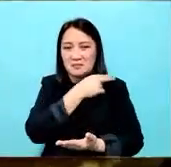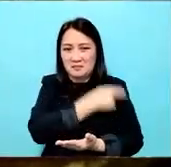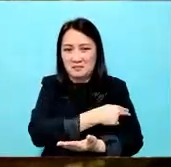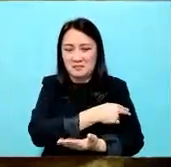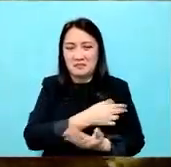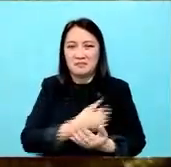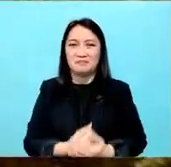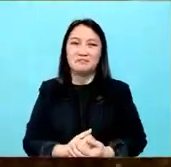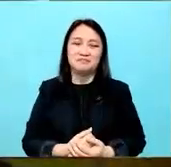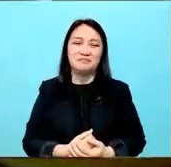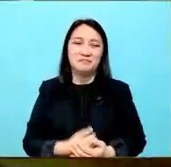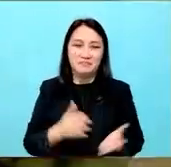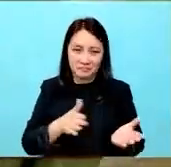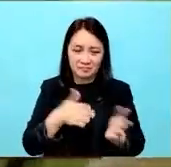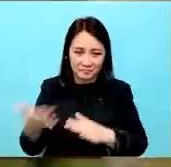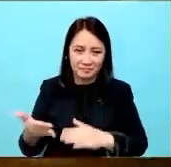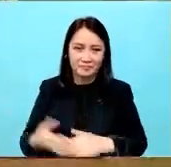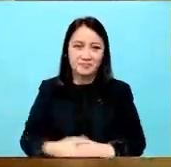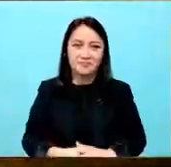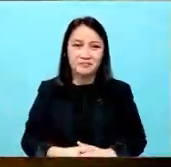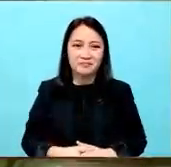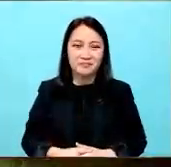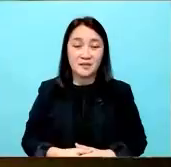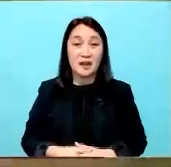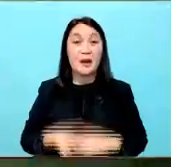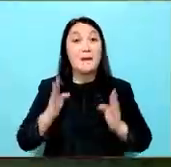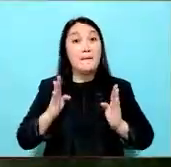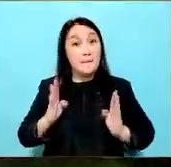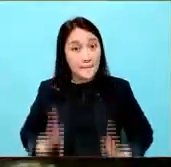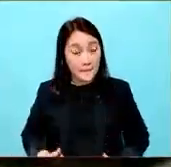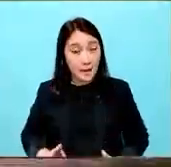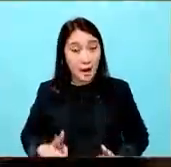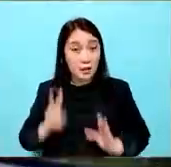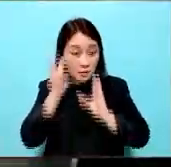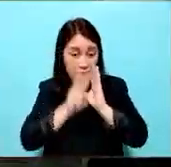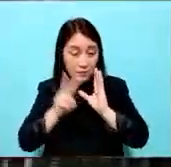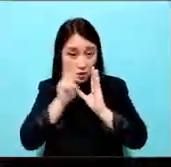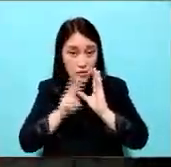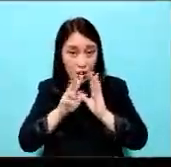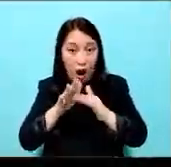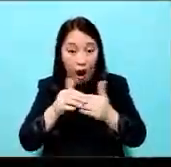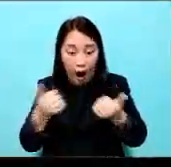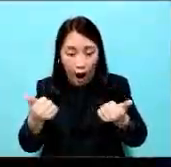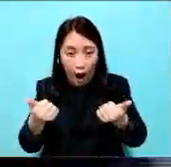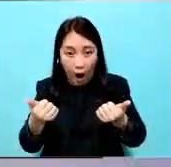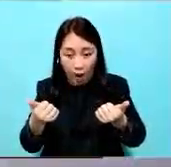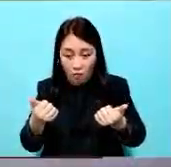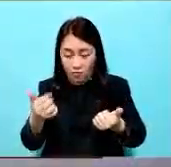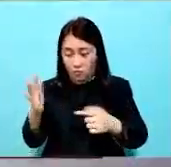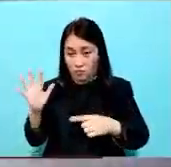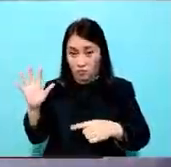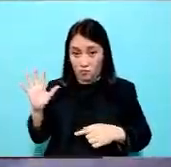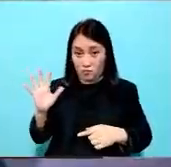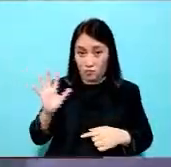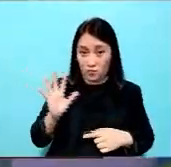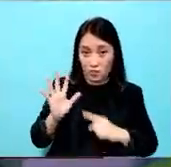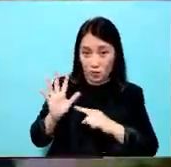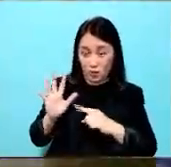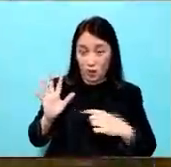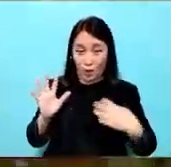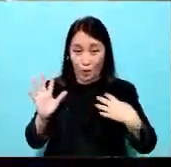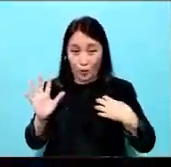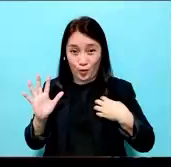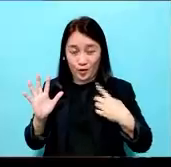Lumutang naman ng police body cam kung saan nakuhanan kung paano napatay ng mga police ang gunman sa shooting sa isang paralan sa